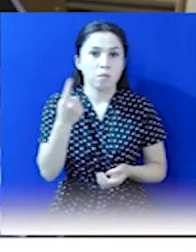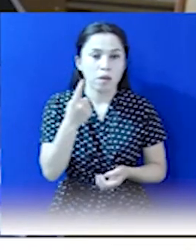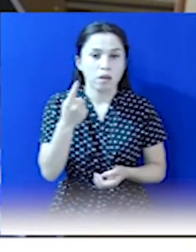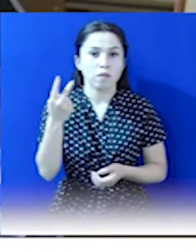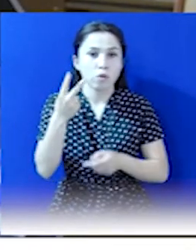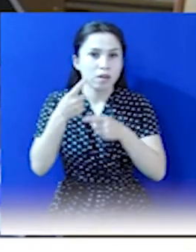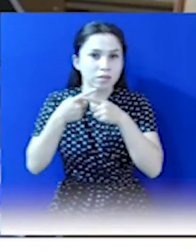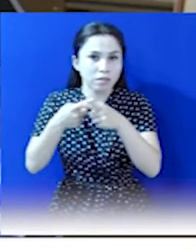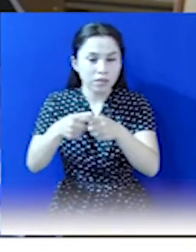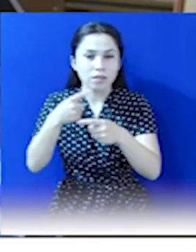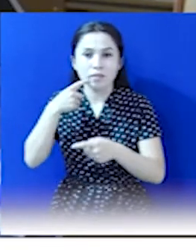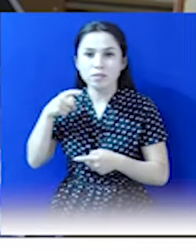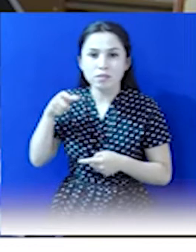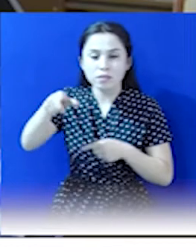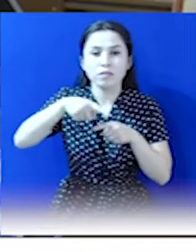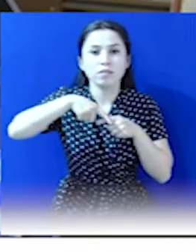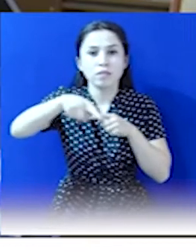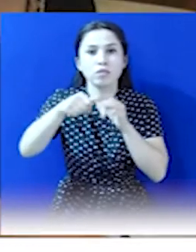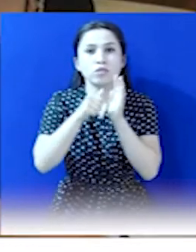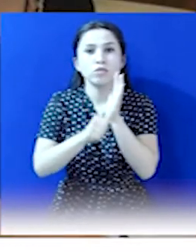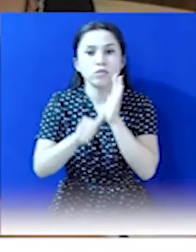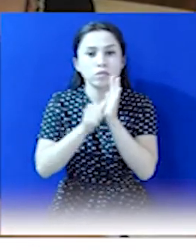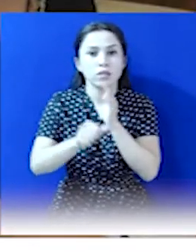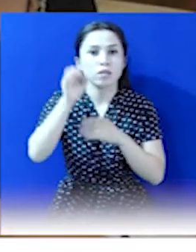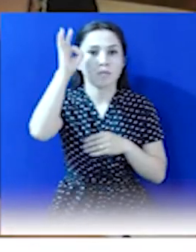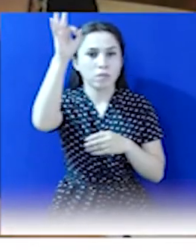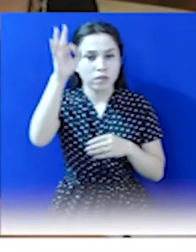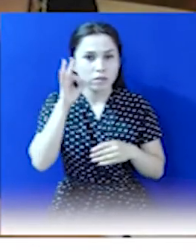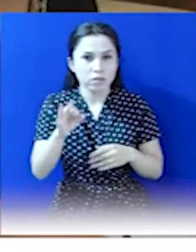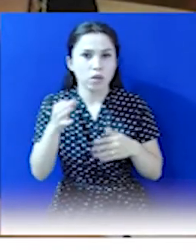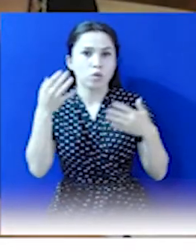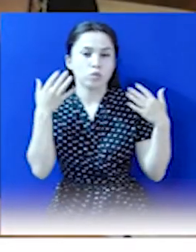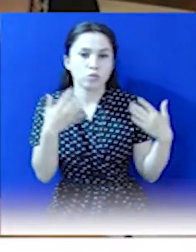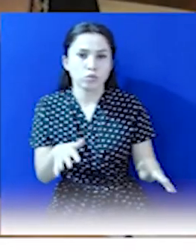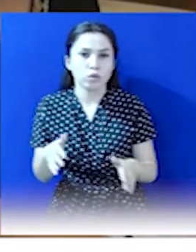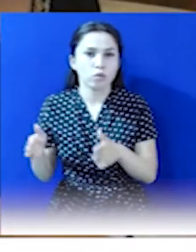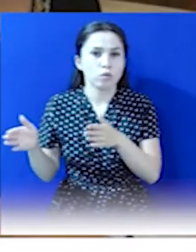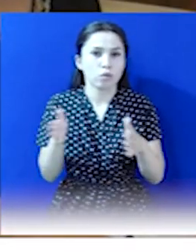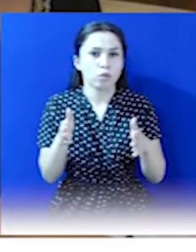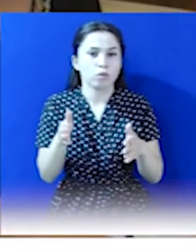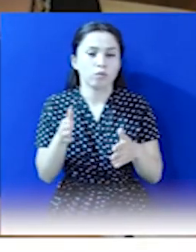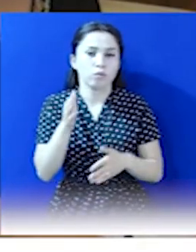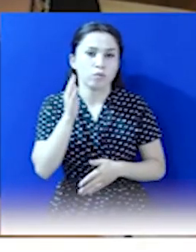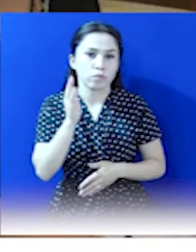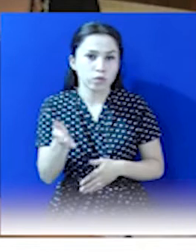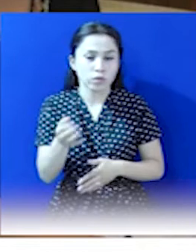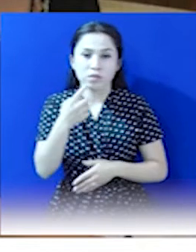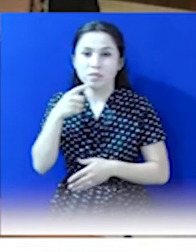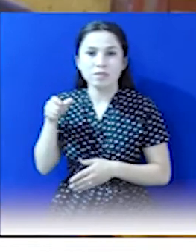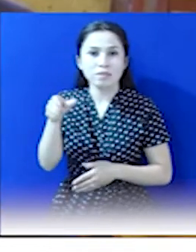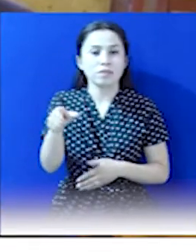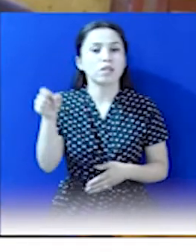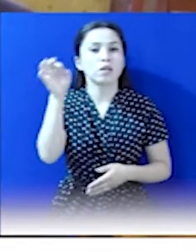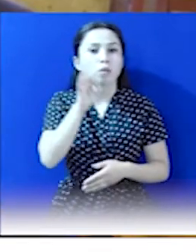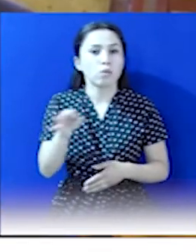жобалық сметалық құжаттама әзірленуде. Оған қоса Ақсу және Далағайнар ауылдарына клуб соғу жоспарланып отыр. Бердібек Сапарбаев